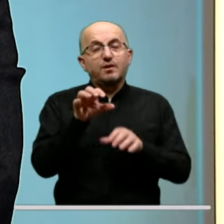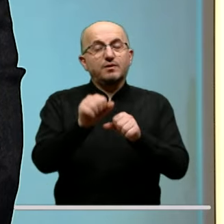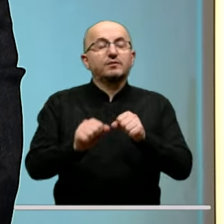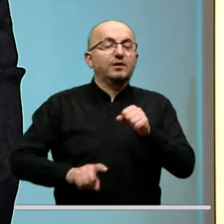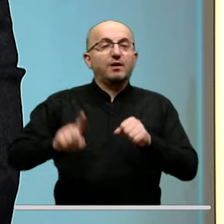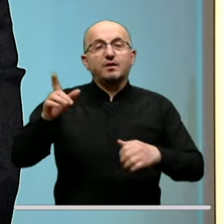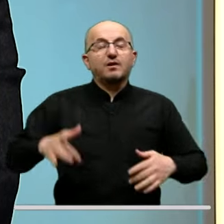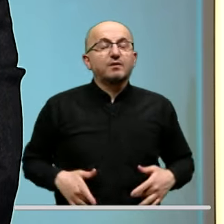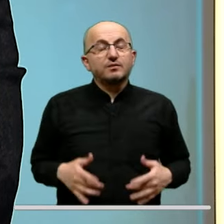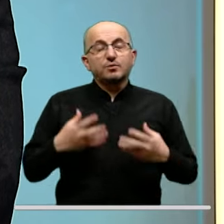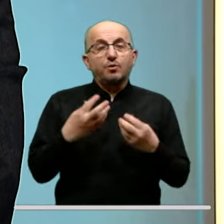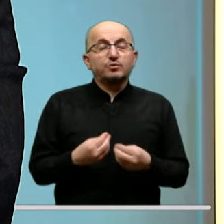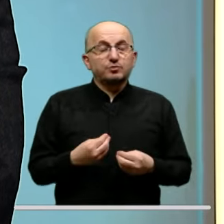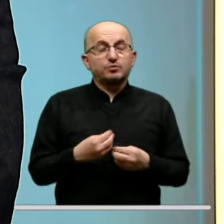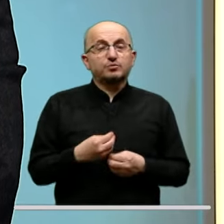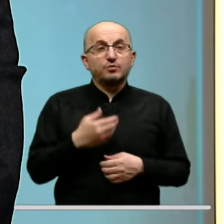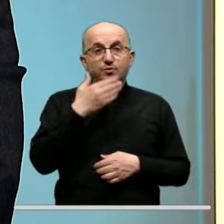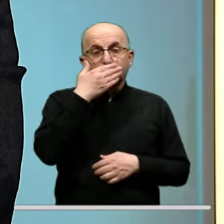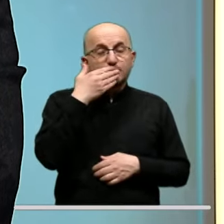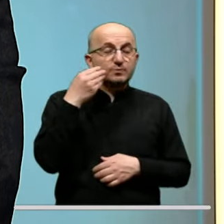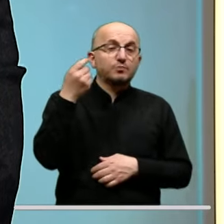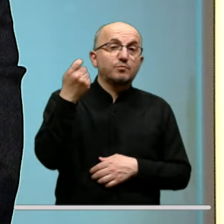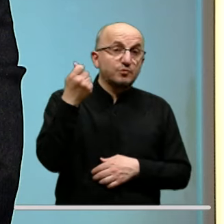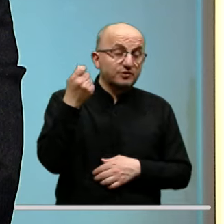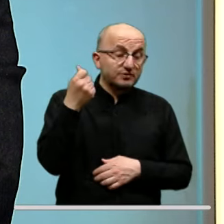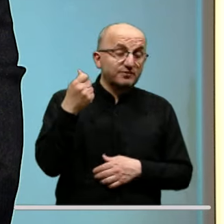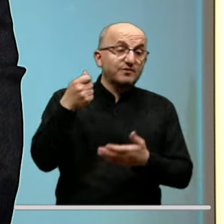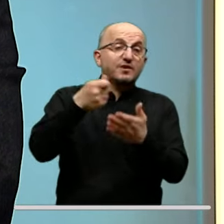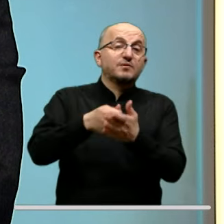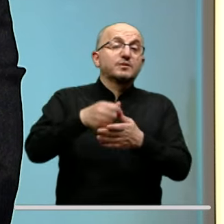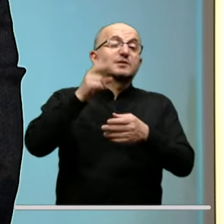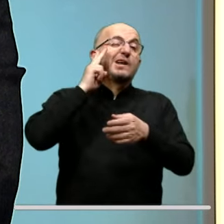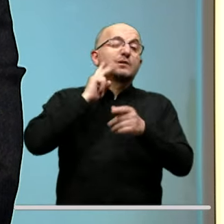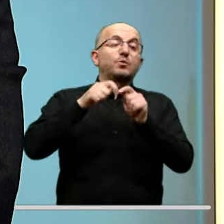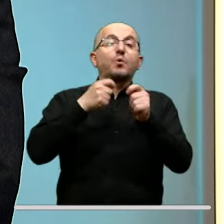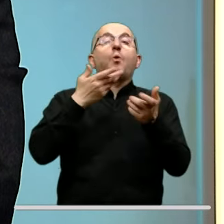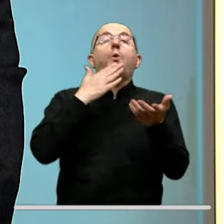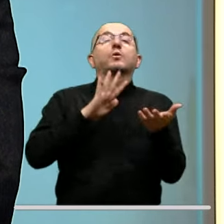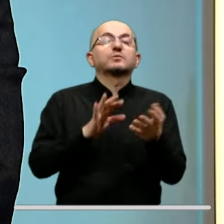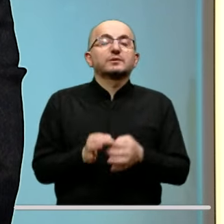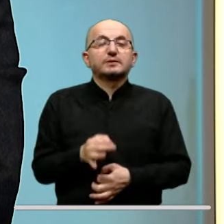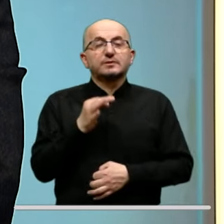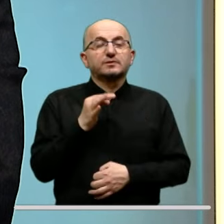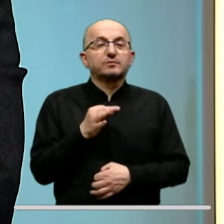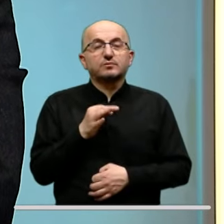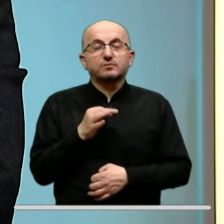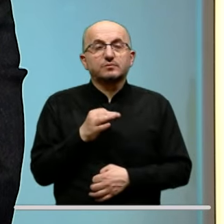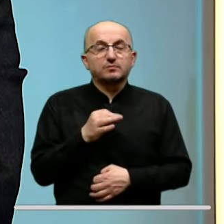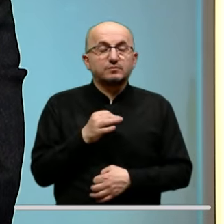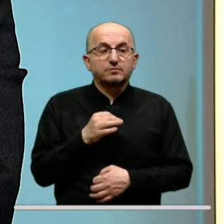Allah razı olsun kendisinden fidye için e fidyenin verilmesinin sebebi kişinin